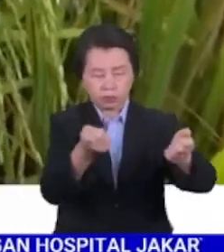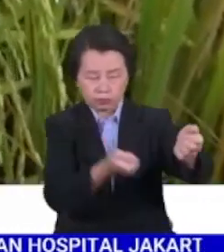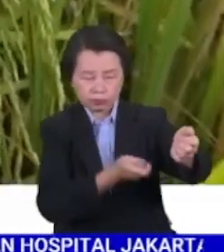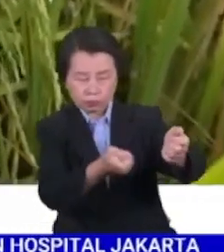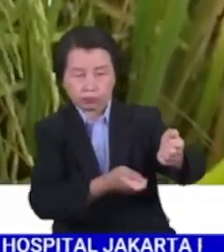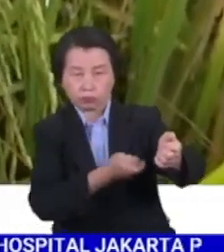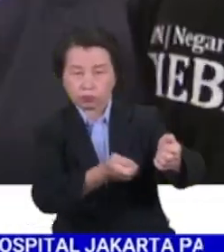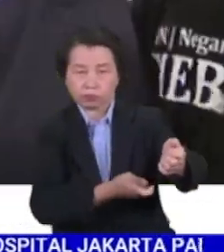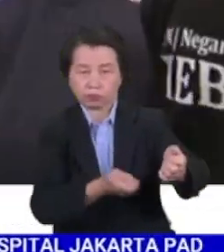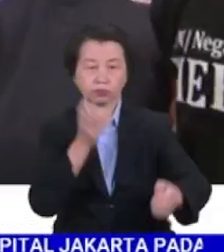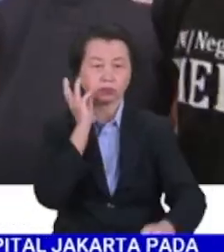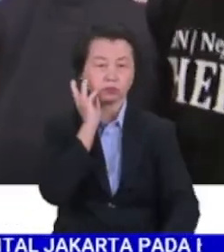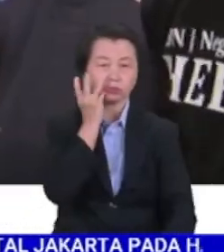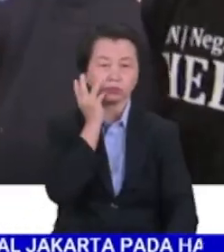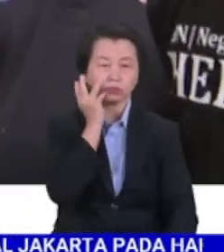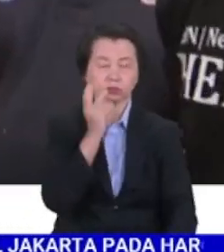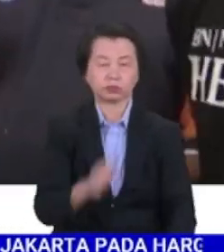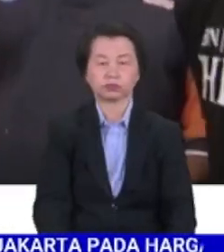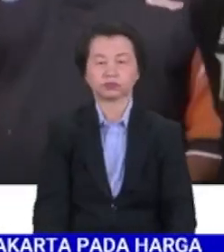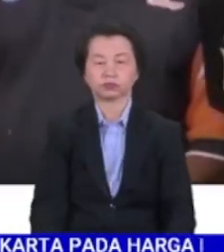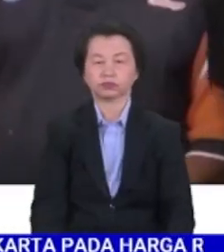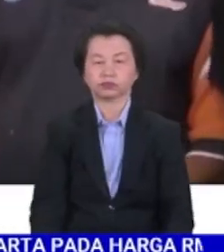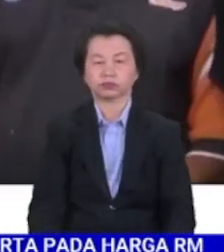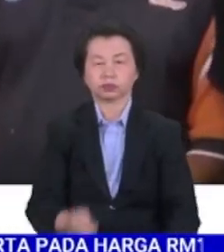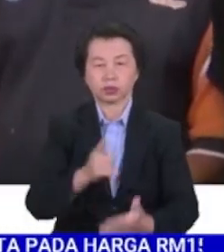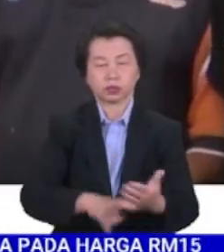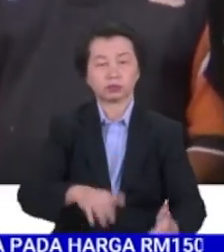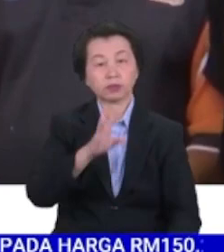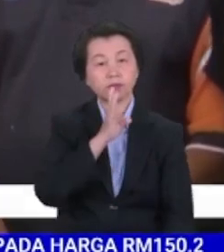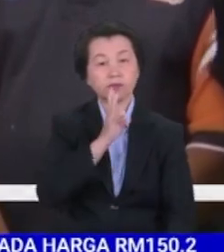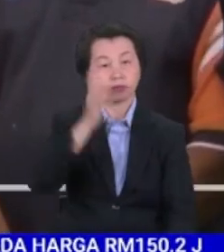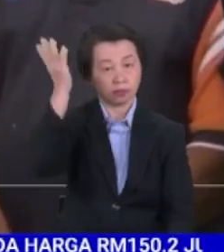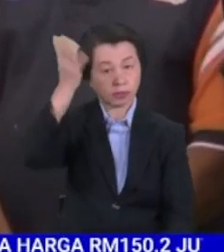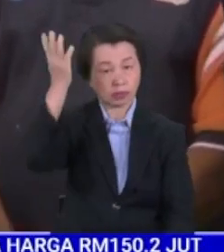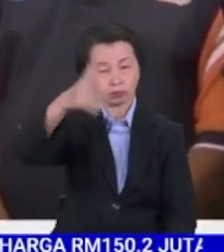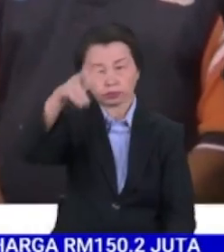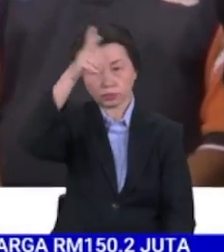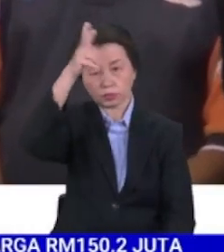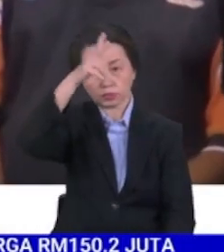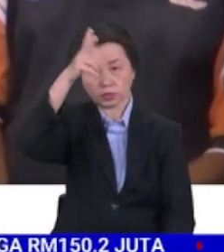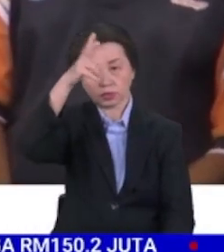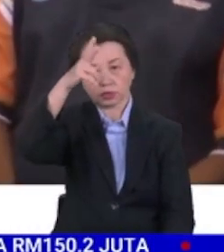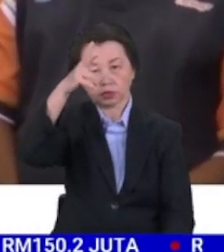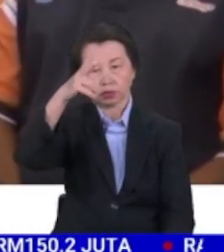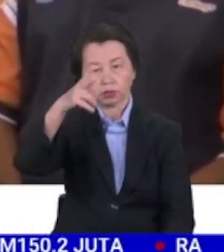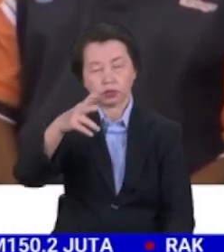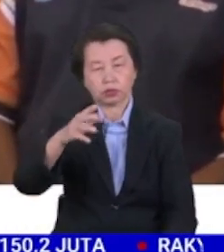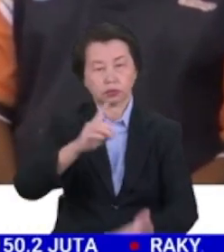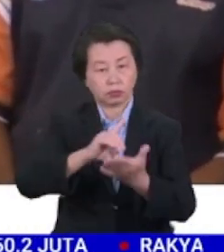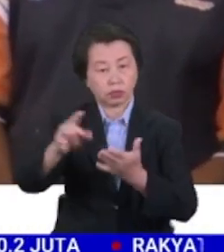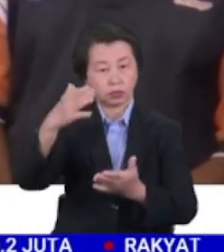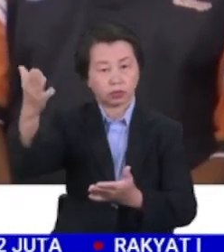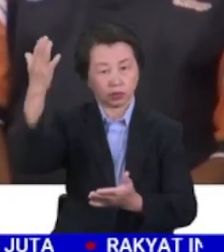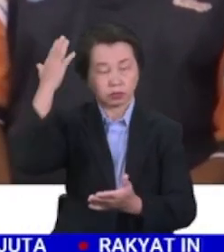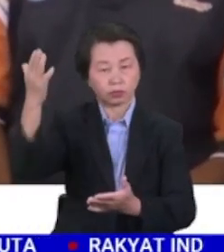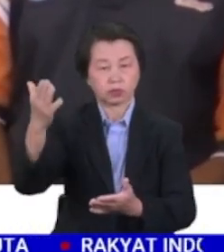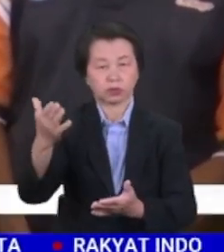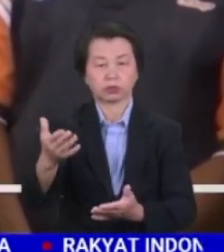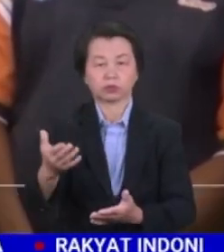padi. Alhamdulillah, apa yang telah dibentangkan oleh kerajaan pada minggu lepas baru-baru